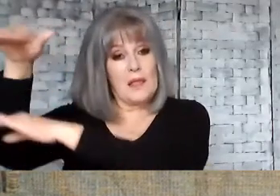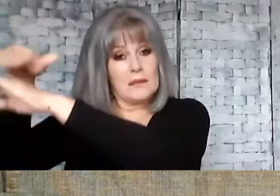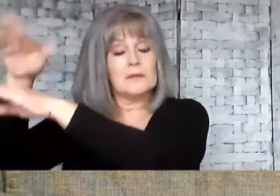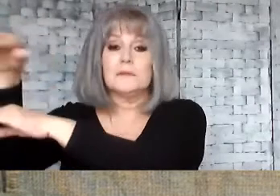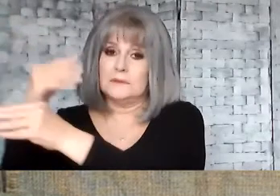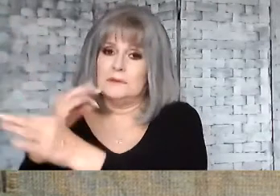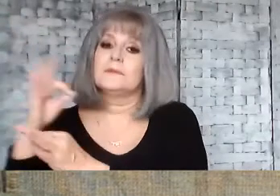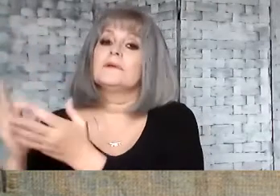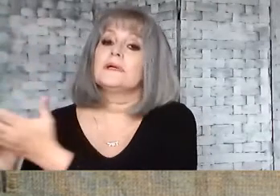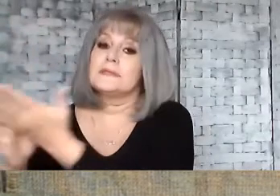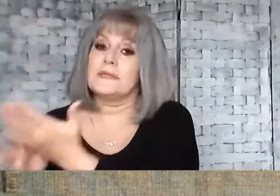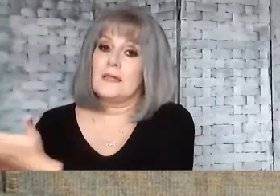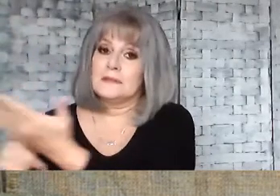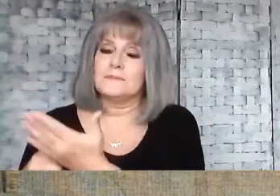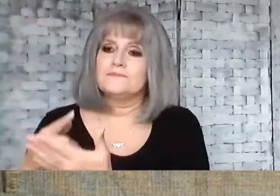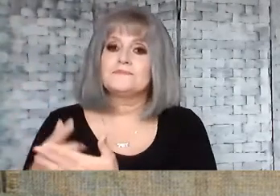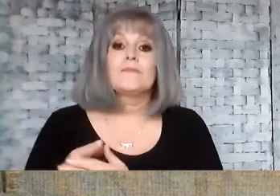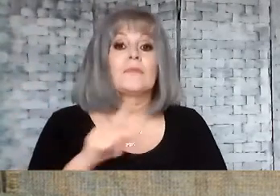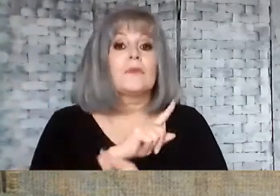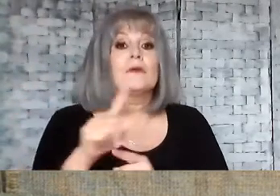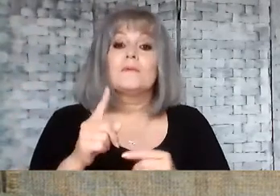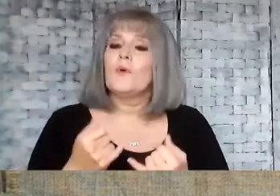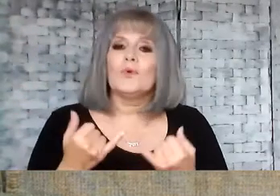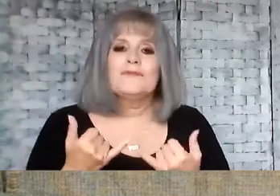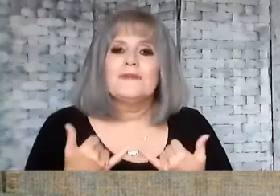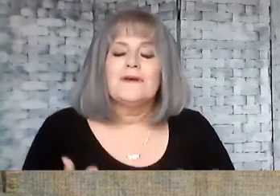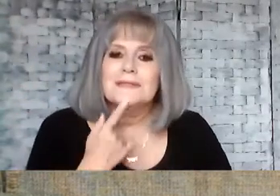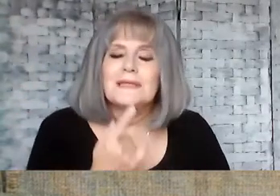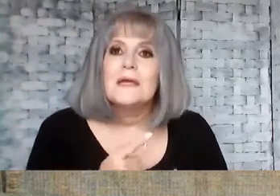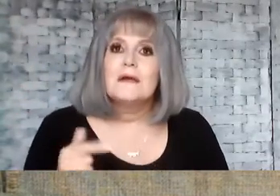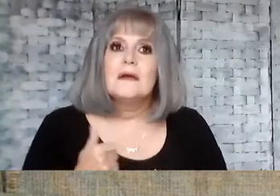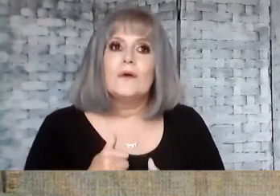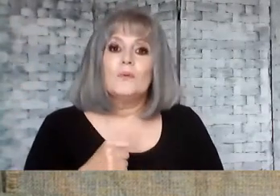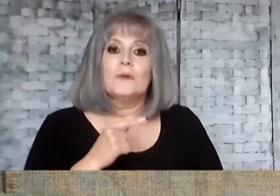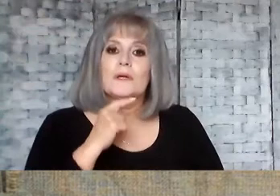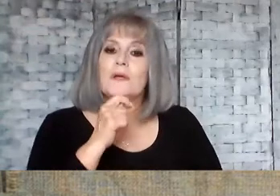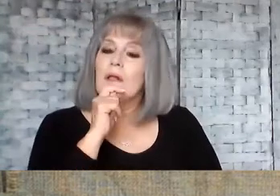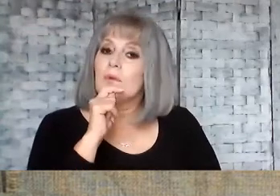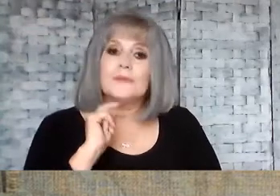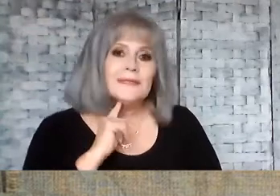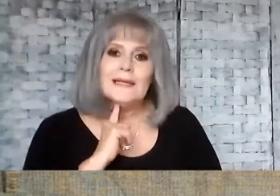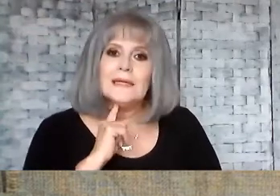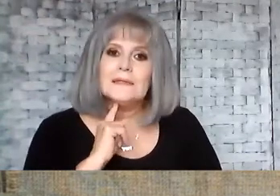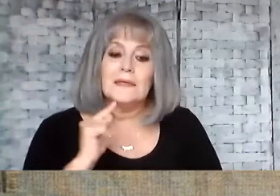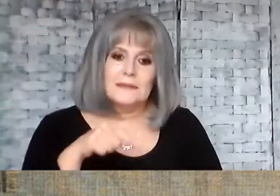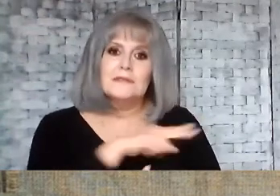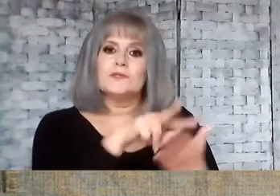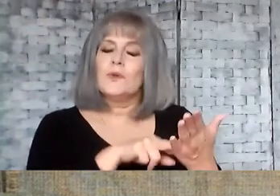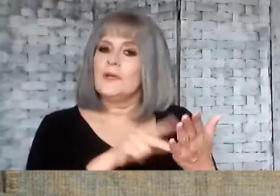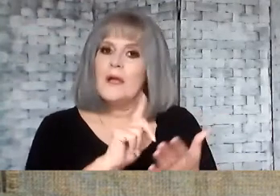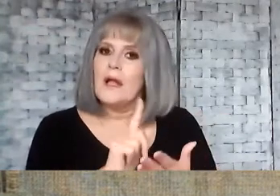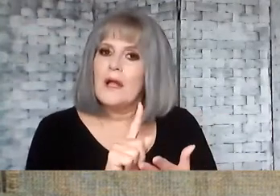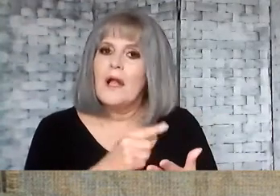ook nie dat die story net gaan oor, dis belangrik om die waarheid te praat nie, want dan mis ons die punt van die story. Ek sê